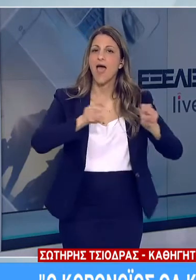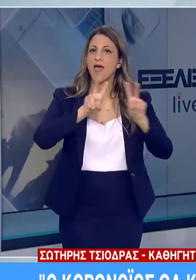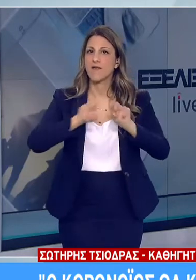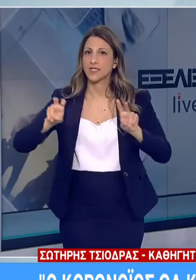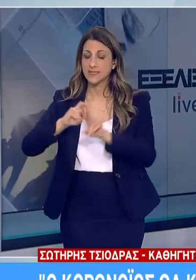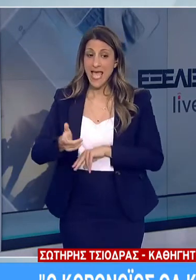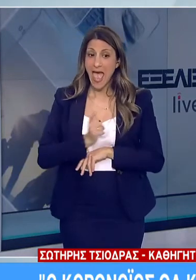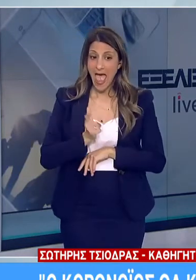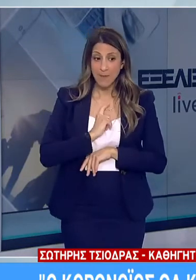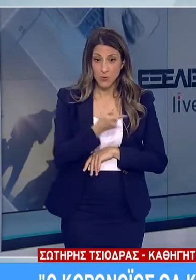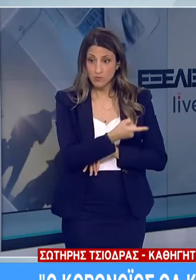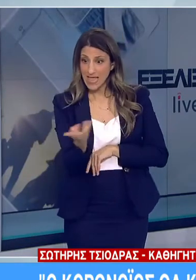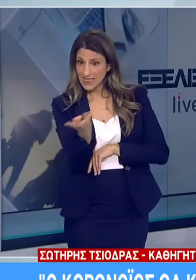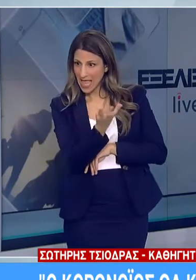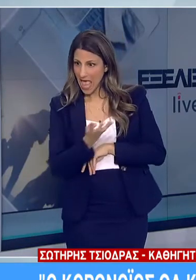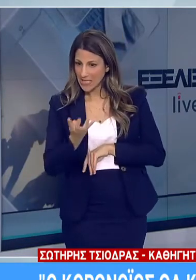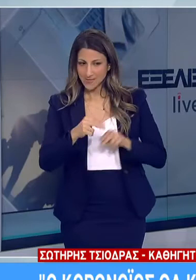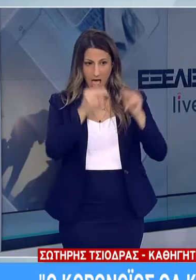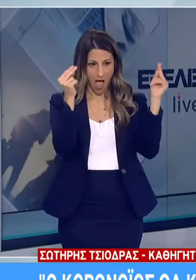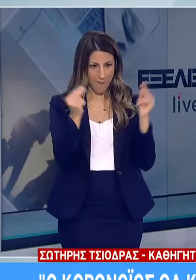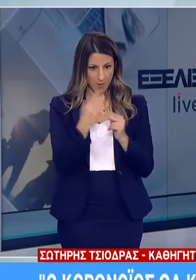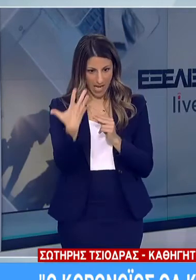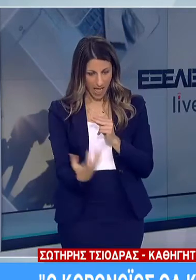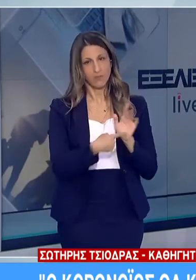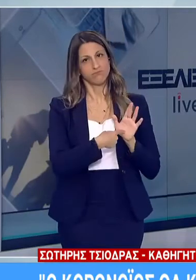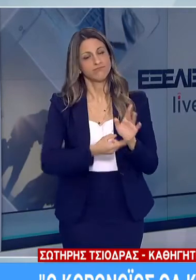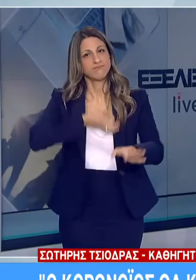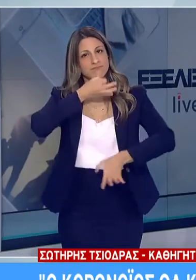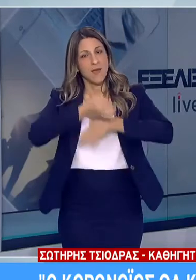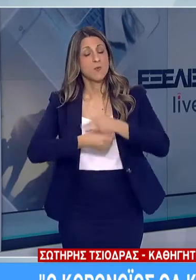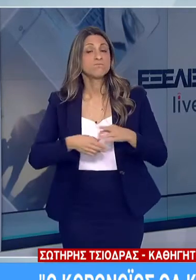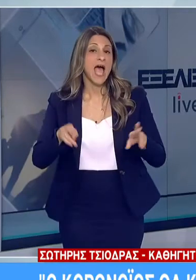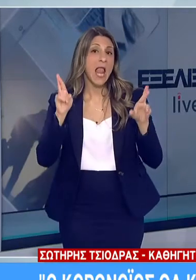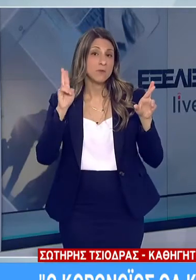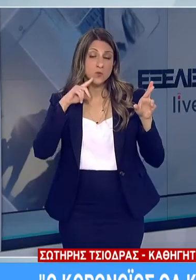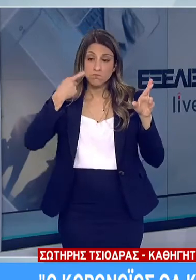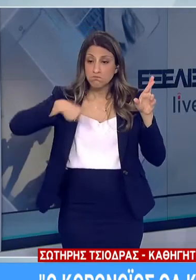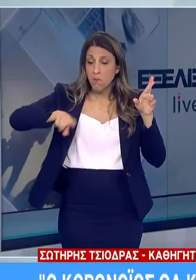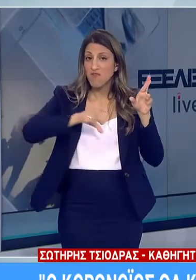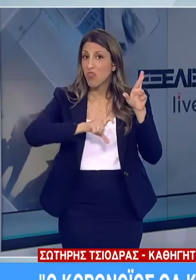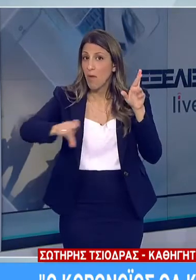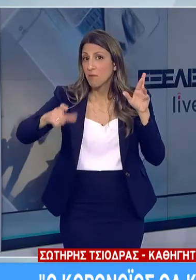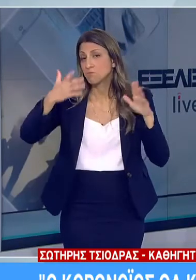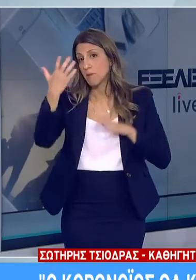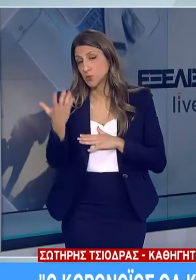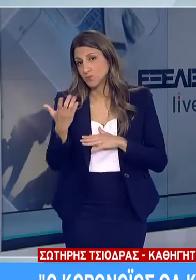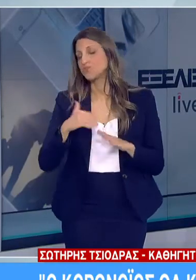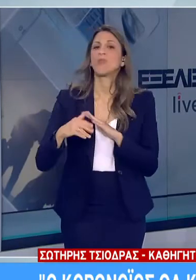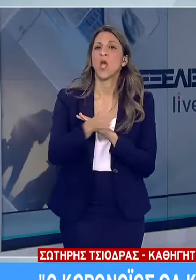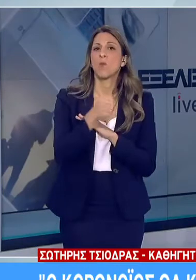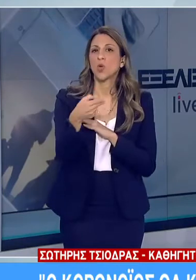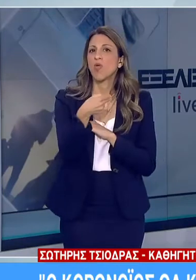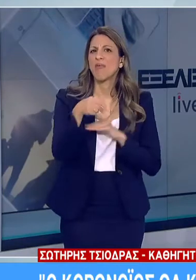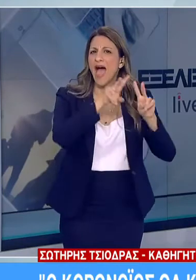Ευελπιστούμε σύντομα να έχουμε αποτελέσματα και να σας τα ανακοινώσουμε τις επόμενες μέρες ή και εβδομάδες. Πρώτον, προοπτική πληθυσμιακή